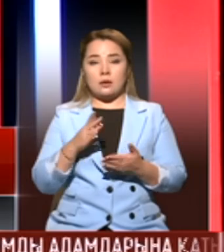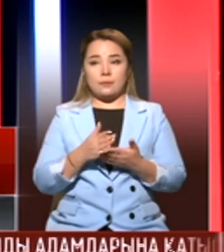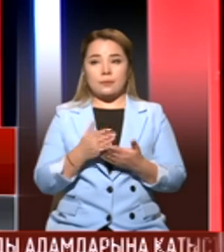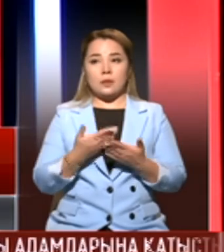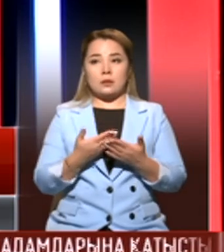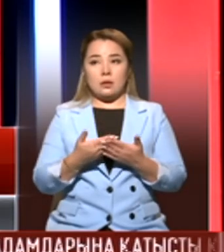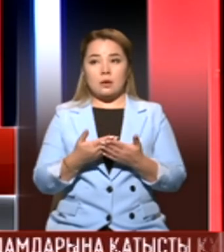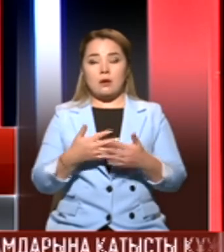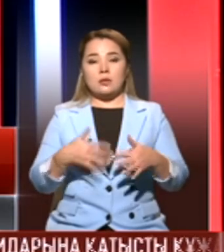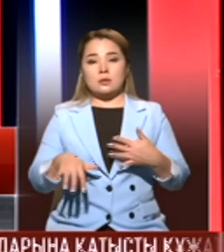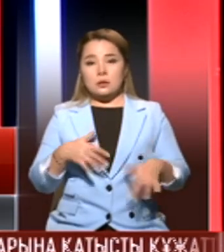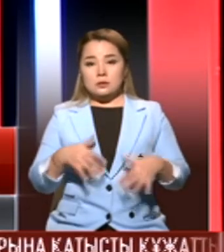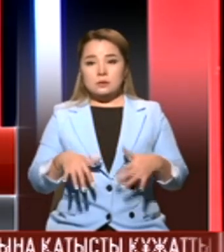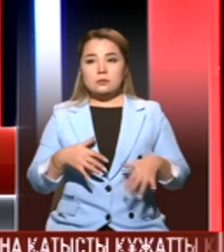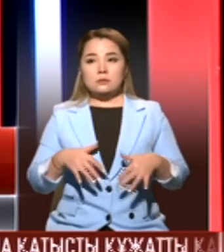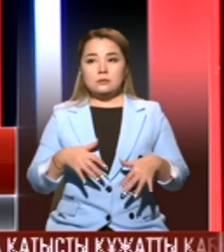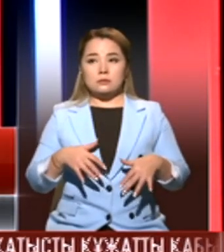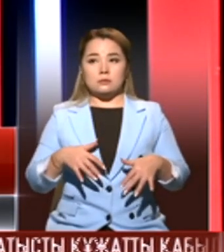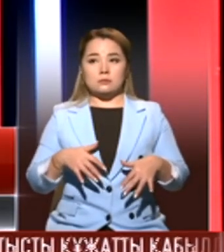Әлсіз